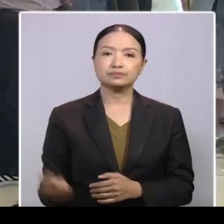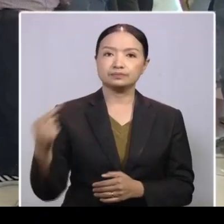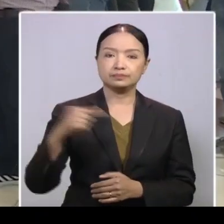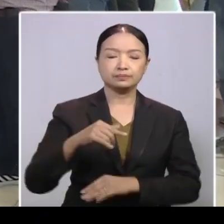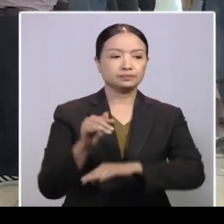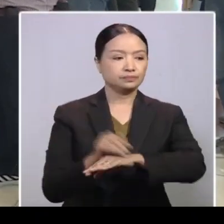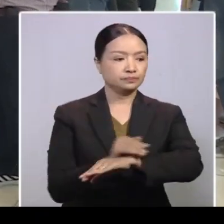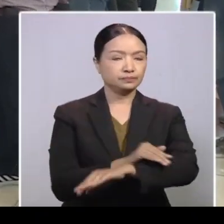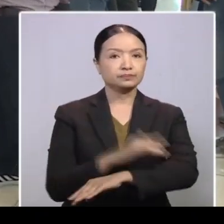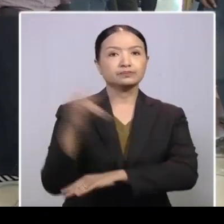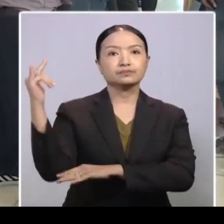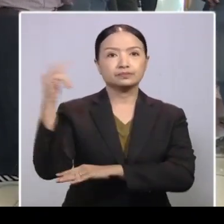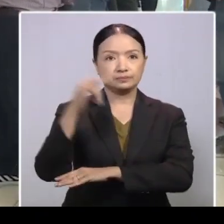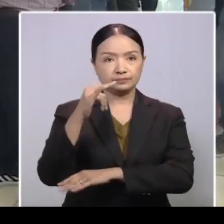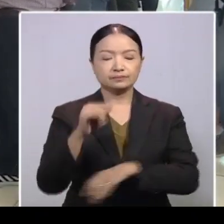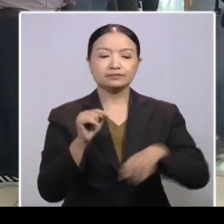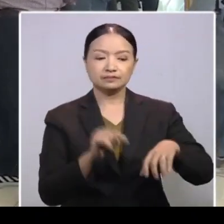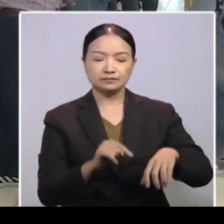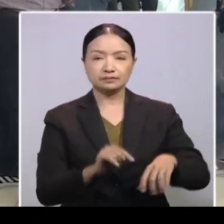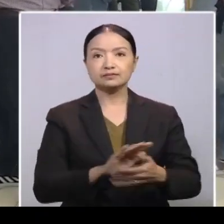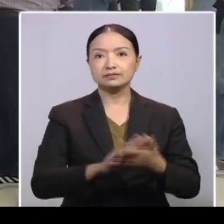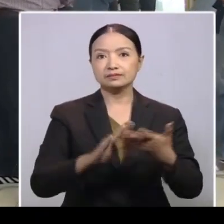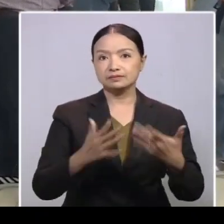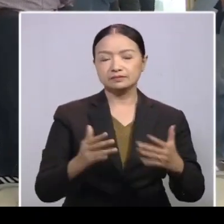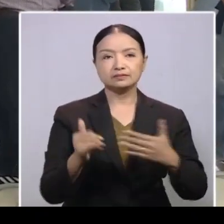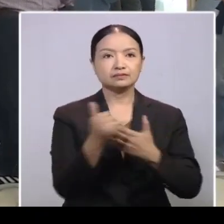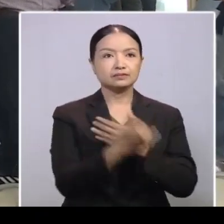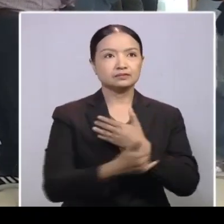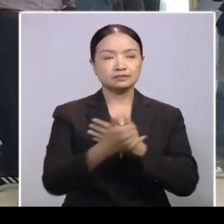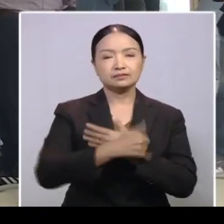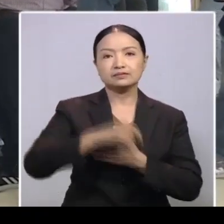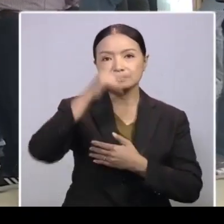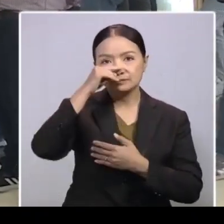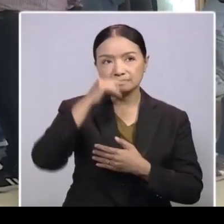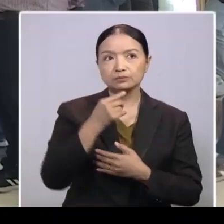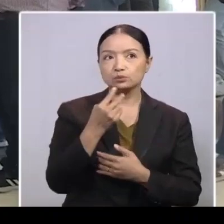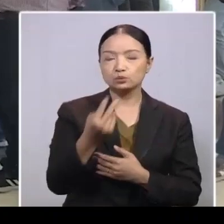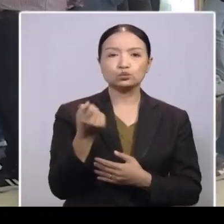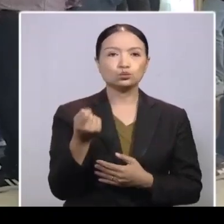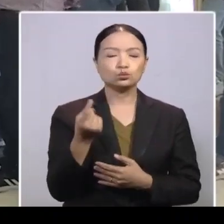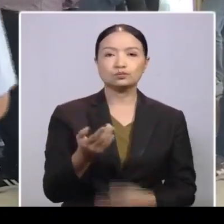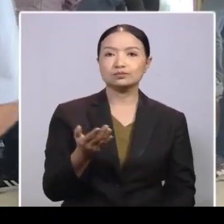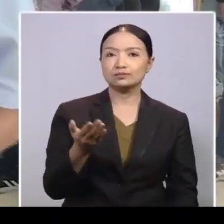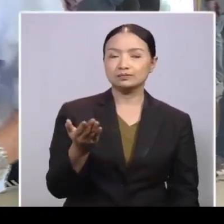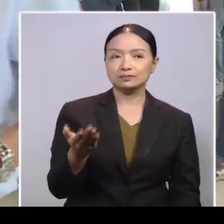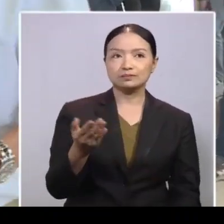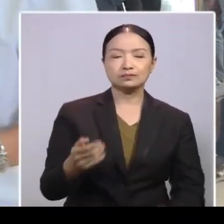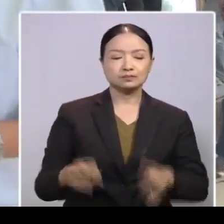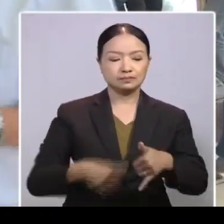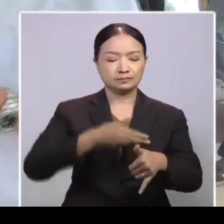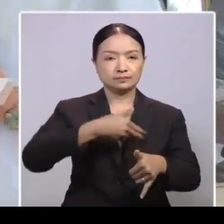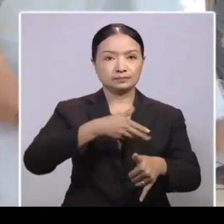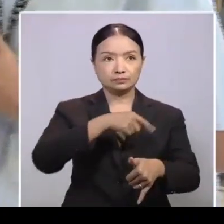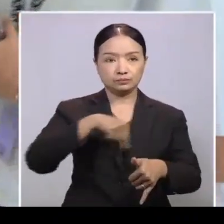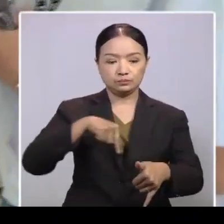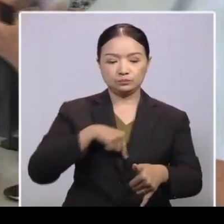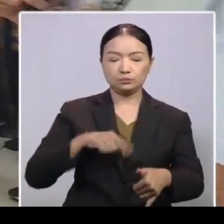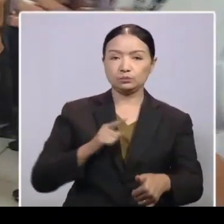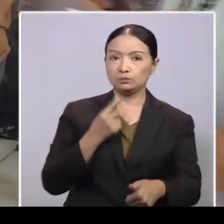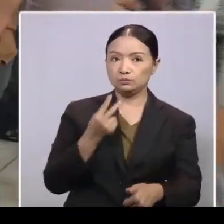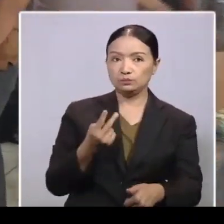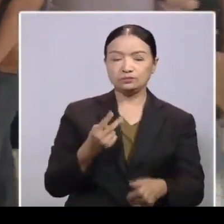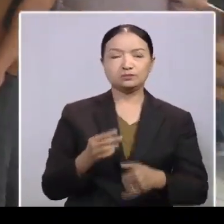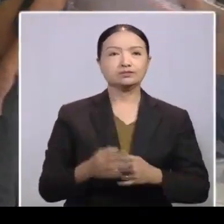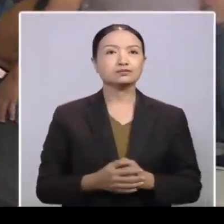ท่าอากาศยานสุวรรณภูมิหรือว่าแผ่นดินเกิดในประเทศไทยนะครับไปดูบรรยากาศสดๆในขณะนี้นะครับด้านหลังของผมนะครับให้คุณผู้ชมดูกันก่อนเลยนะ